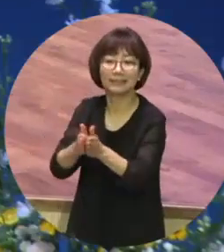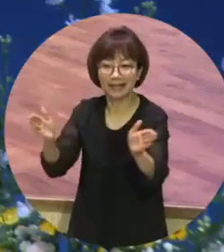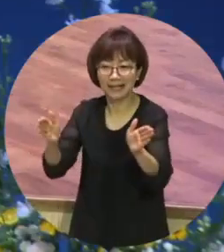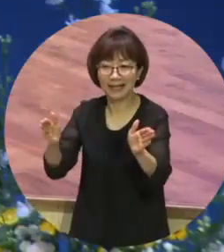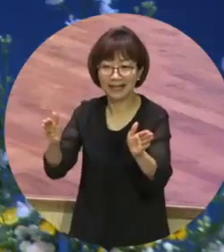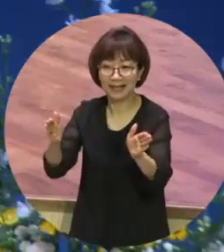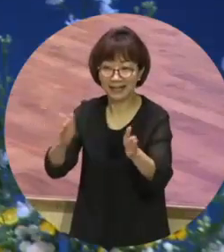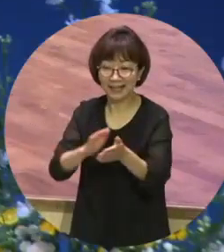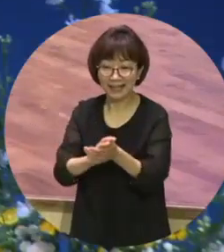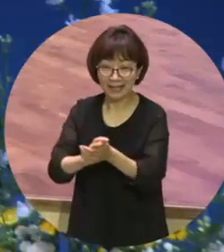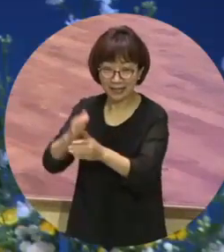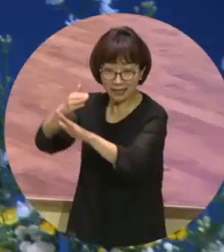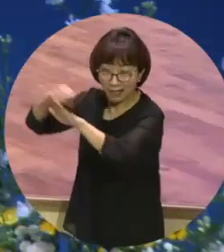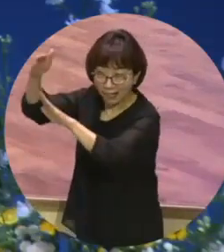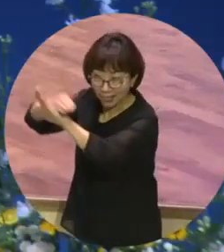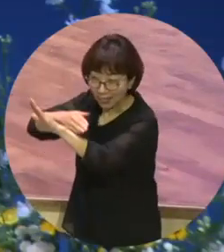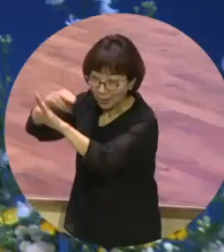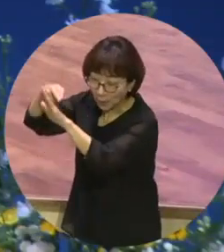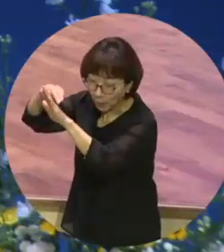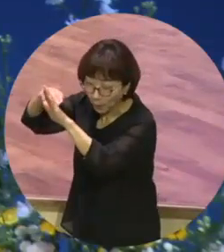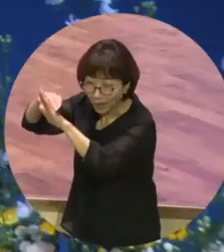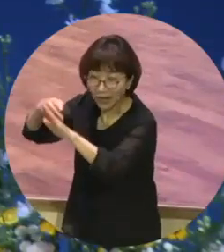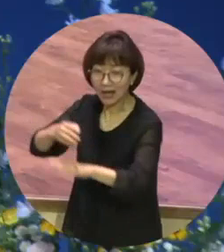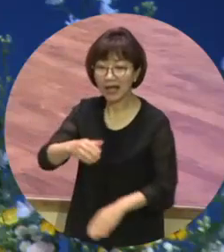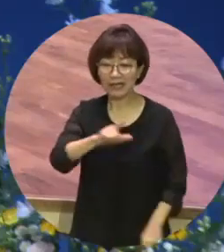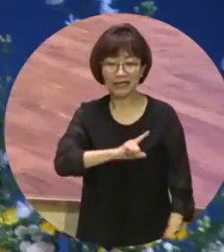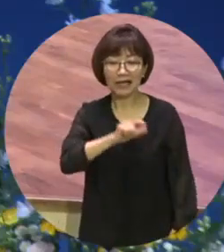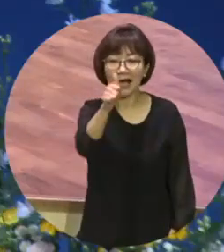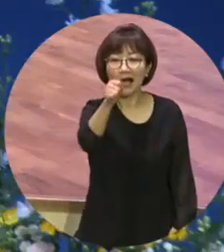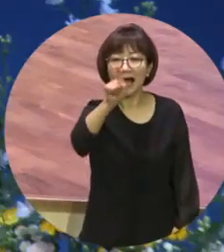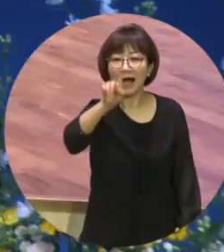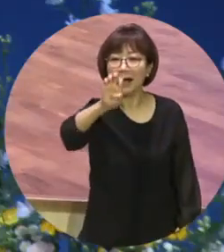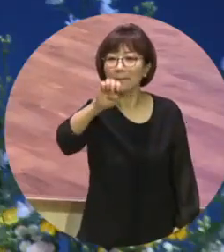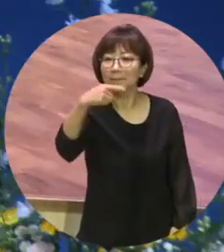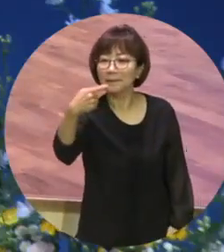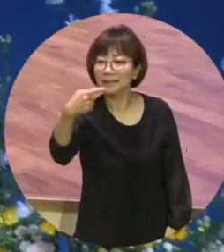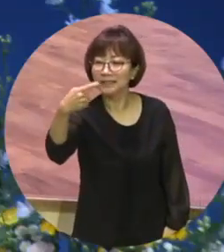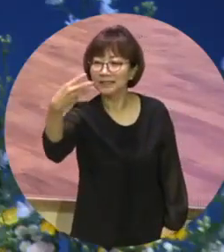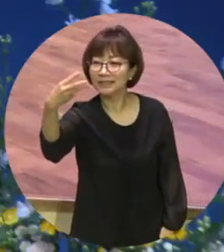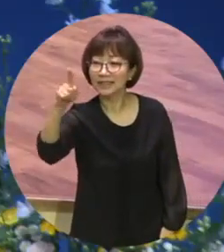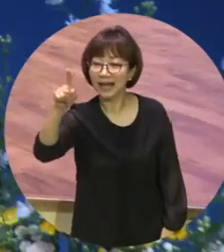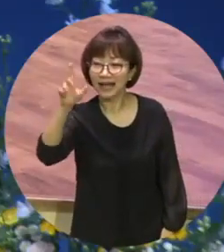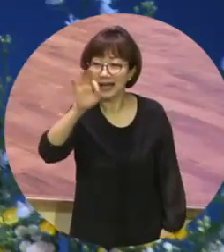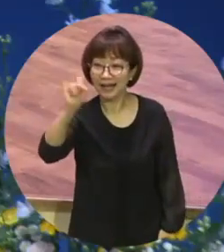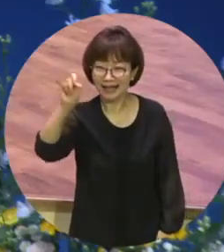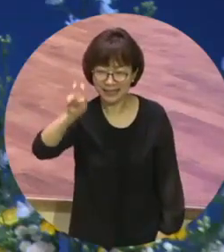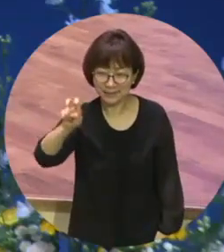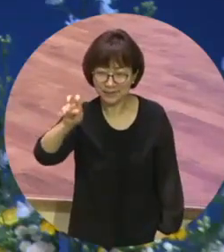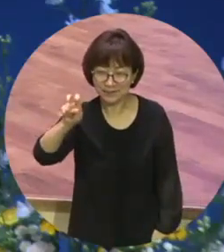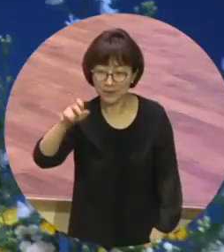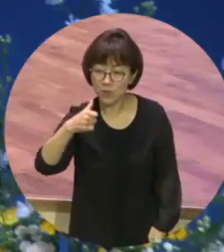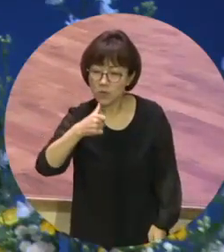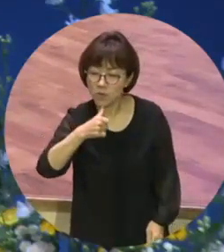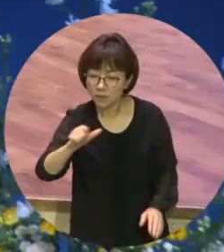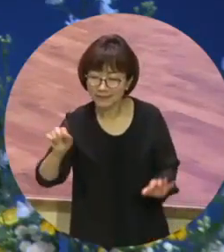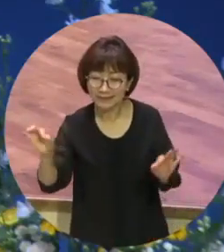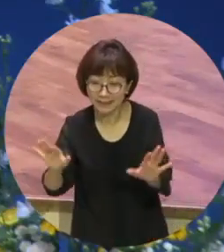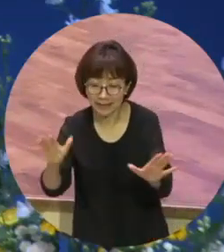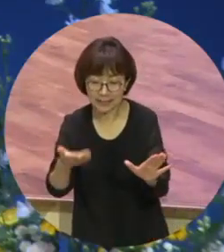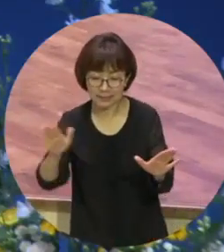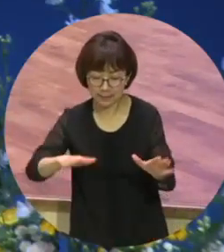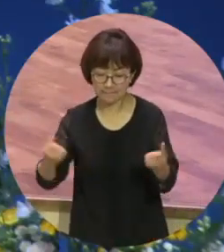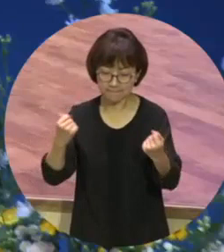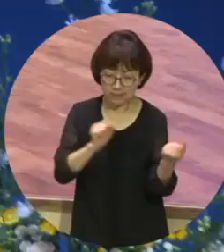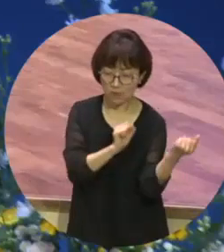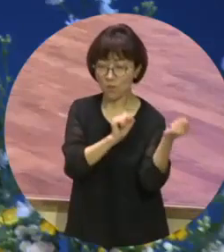전반과 후반 사이를 하프 타임이라. 이제 하프 타임 그 시간에 선수들이 체력도 회복하고